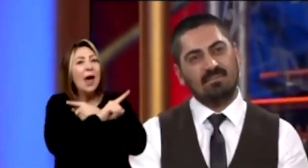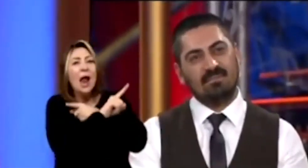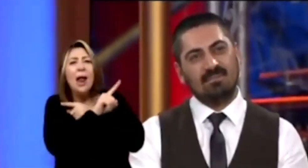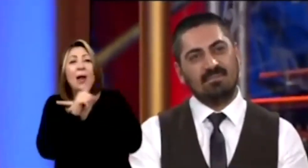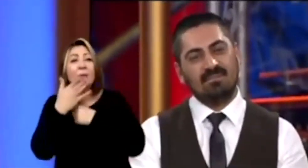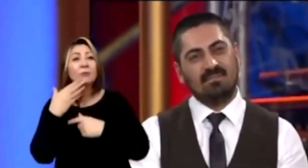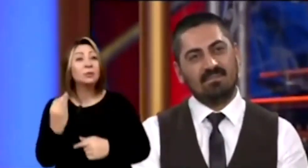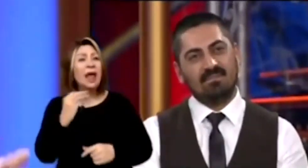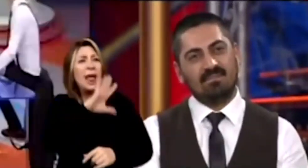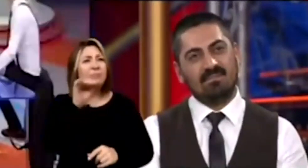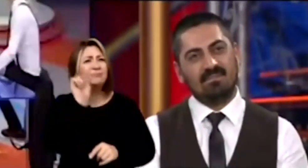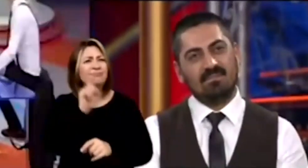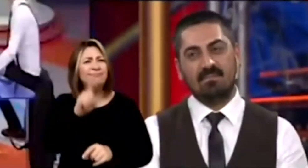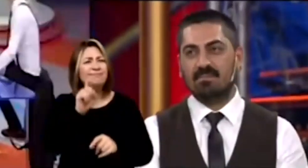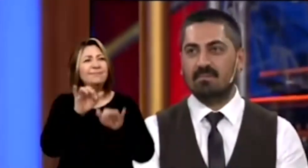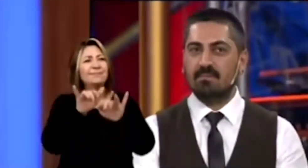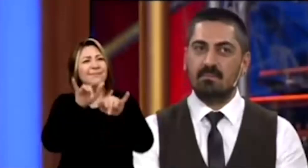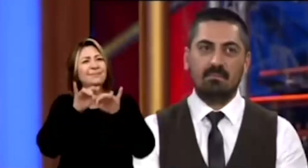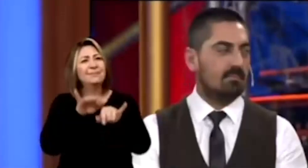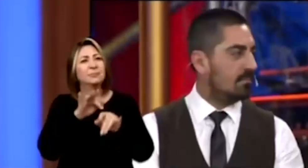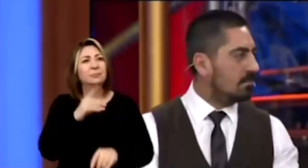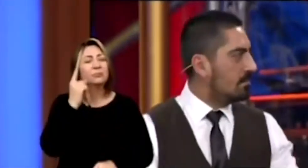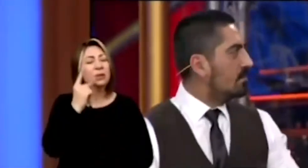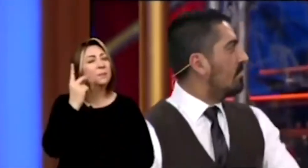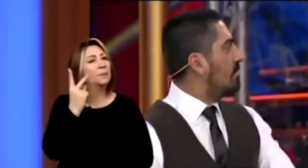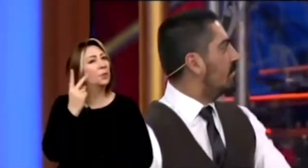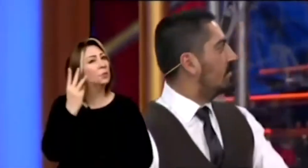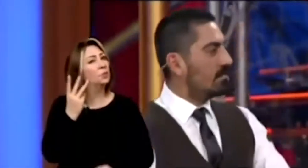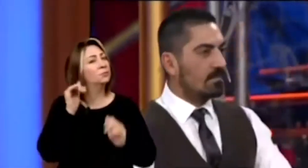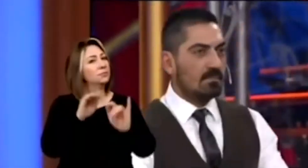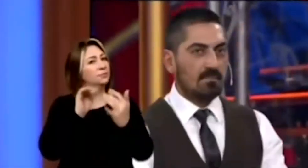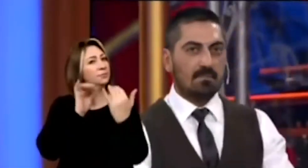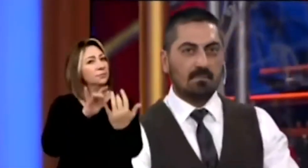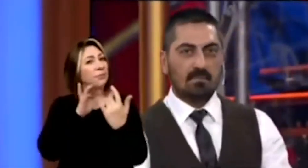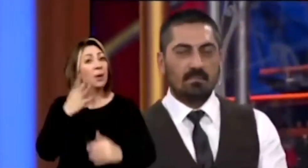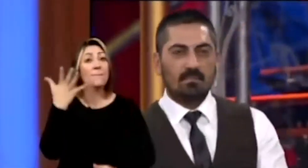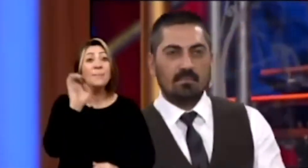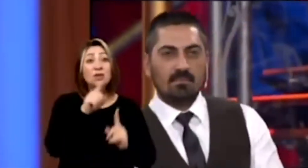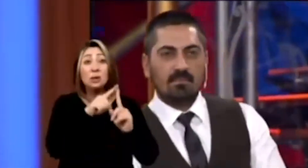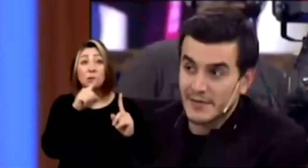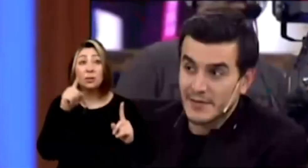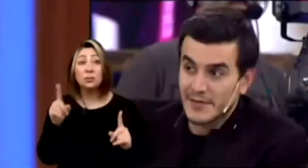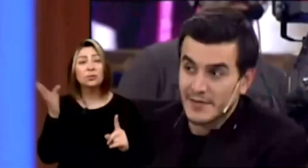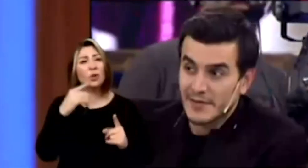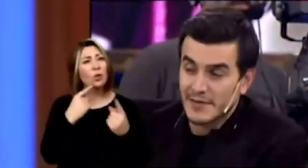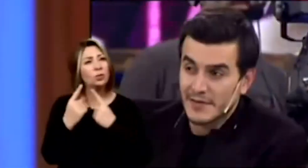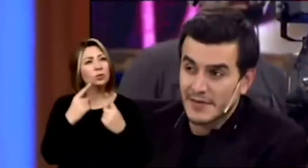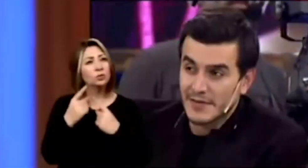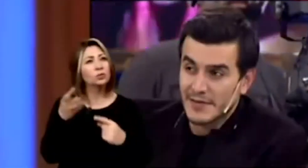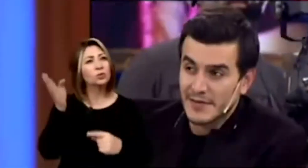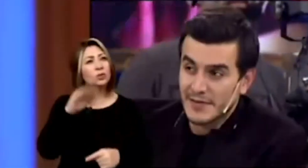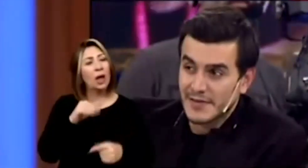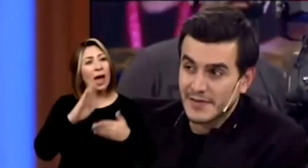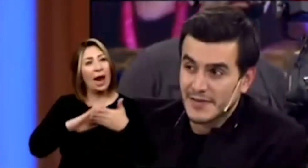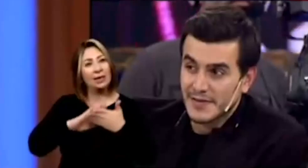görmüş olduğu bayanların hepsine yazmış. Baksın bir oluyor, iki oluyor, sürekli yazıyor ama 5 ay boyunca yazdı. Sonra konuştuk. Biz sonra